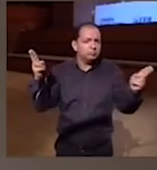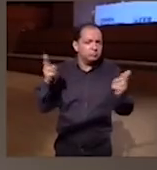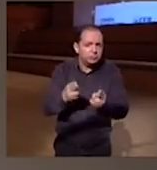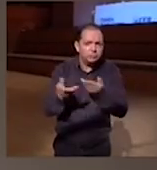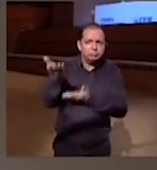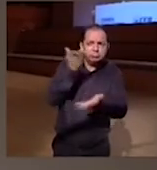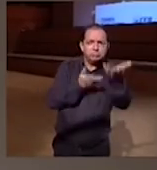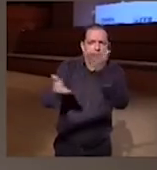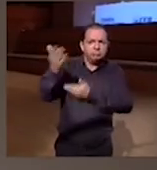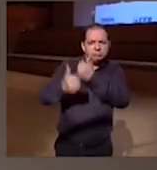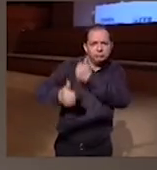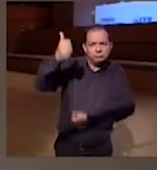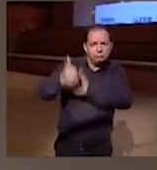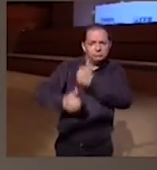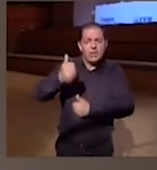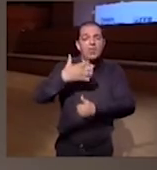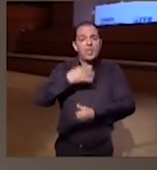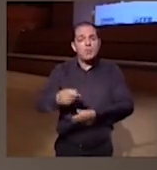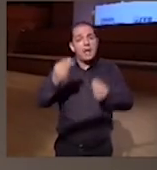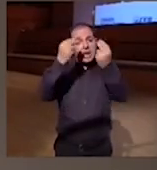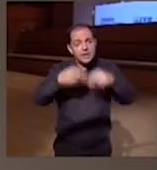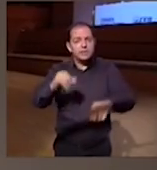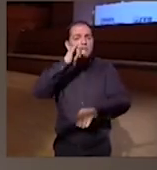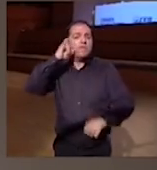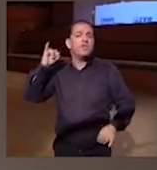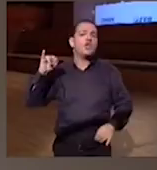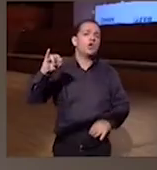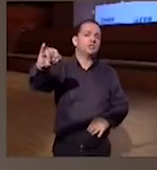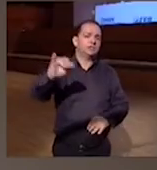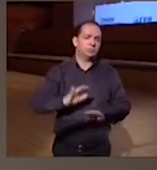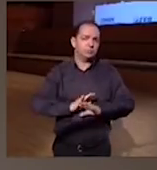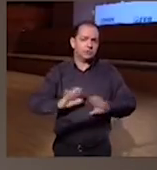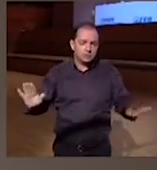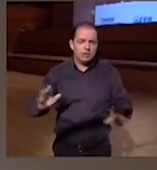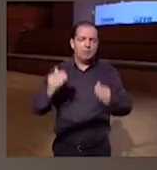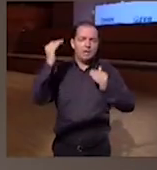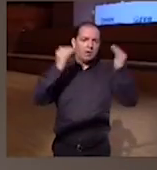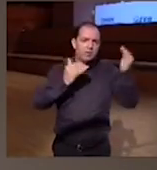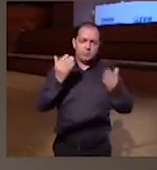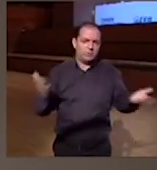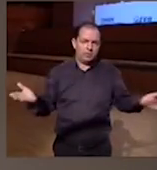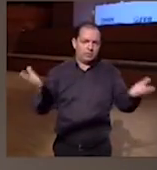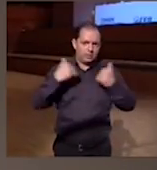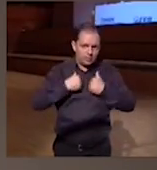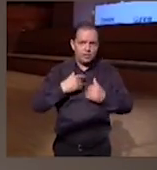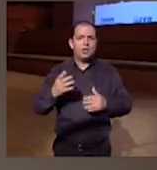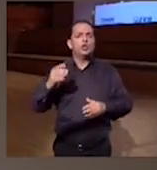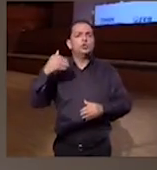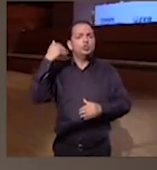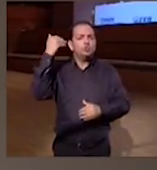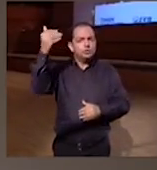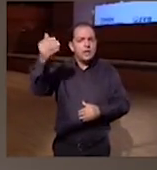Διεκδικούμε μια λύση βιώσιμη στον χρόνο που δεν θα αφήνει περιθώρια αμφιβολίας ως προς την προοπτική της οικονομίας